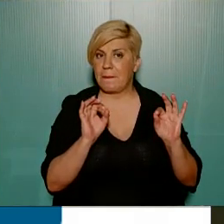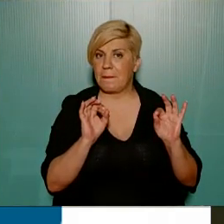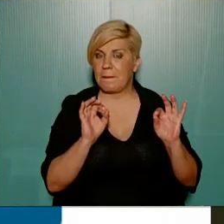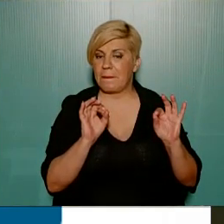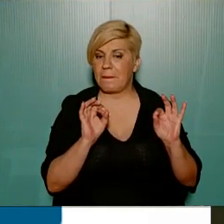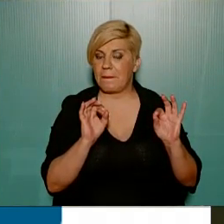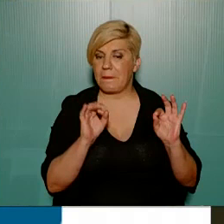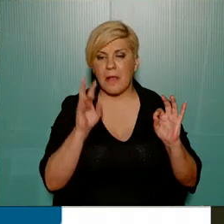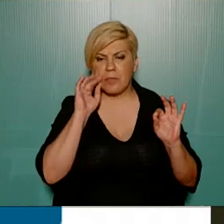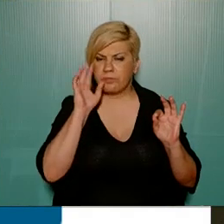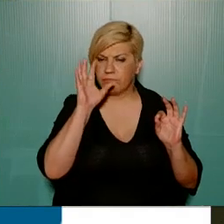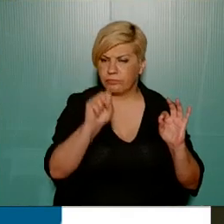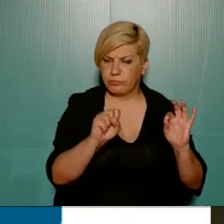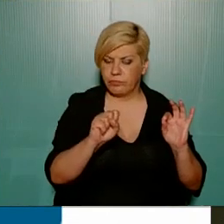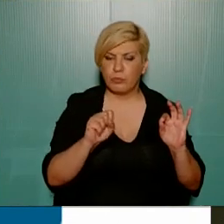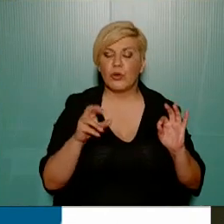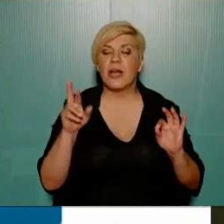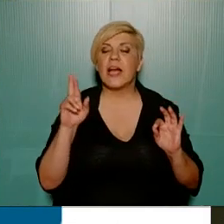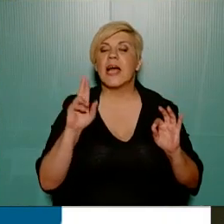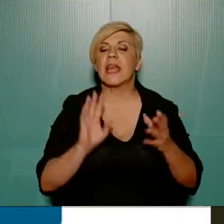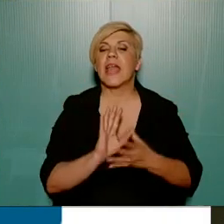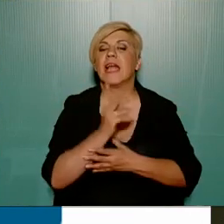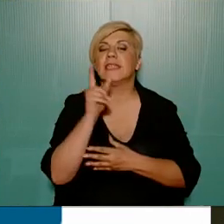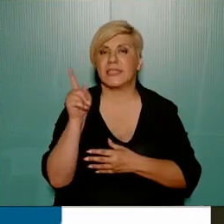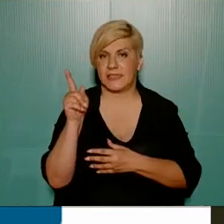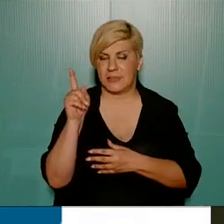Είχε πέσει στην αντίληψή μου στο Ρετζίκι και το